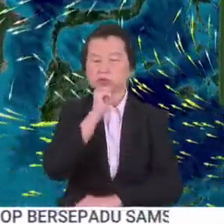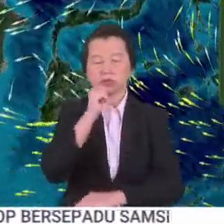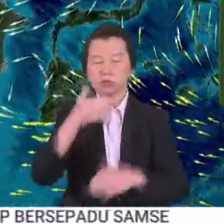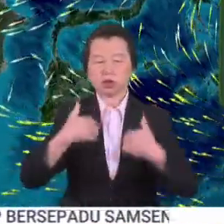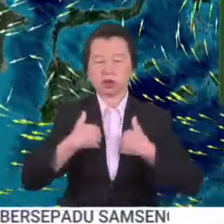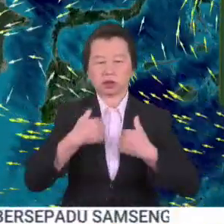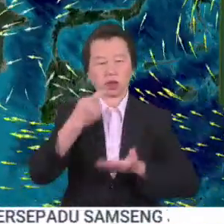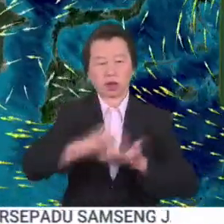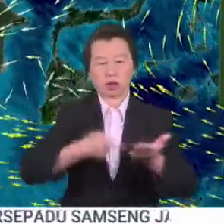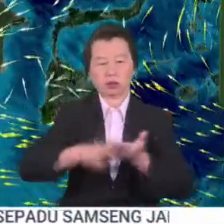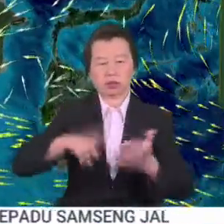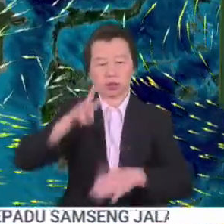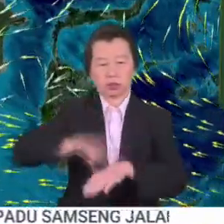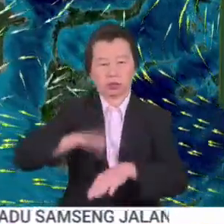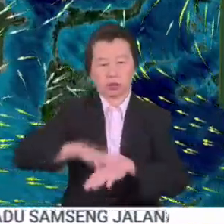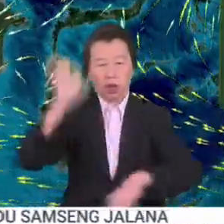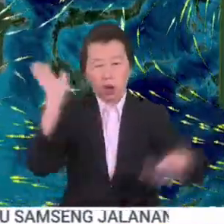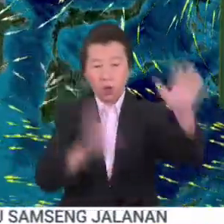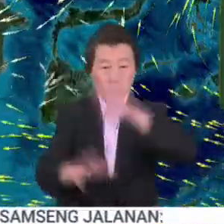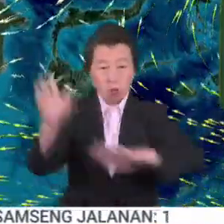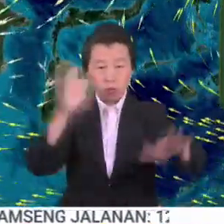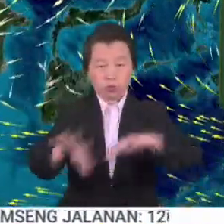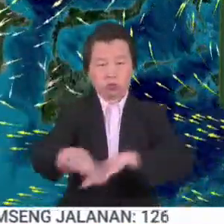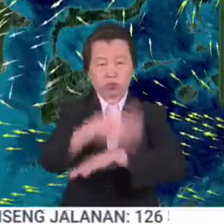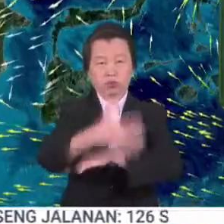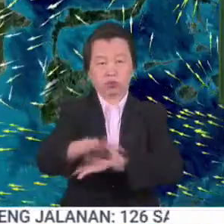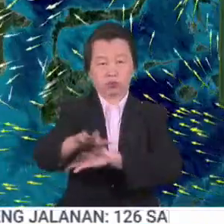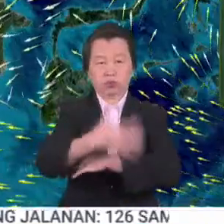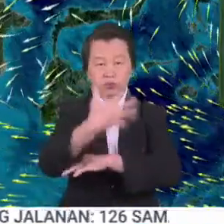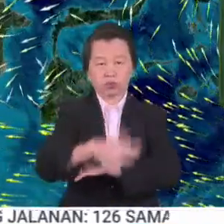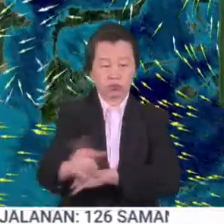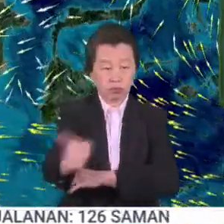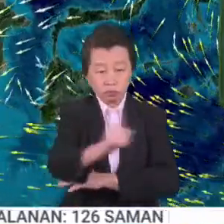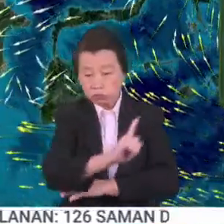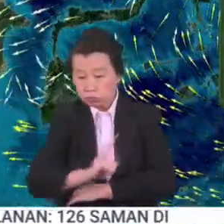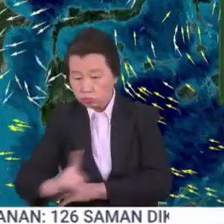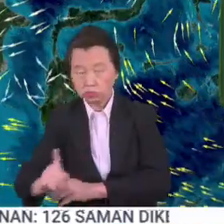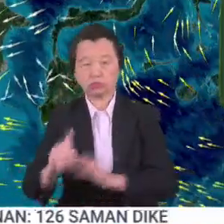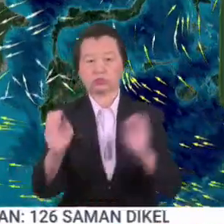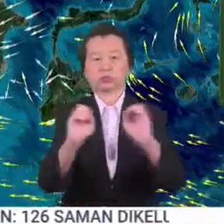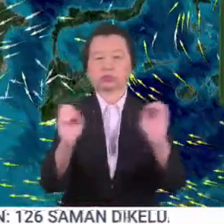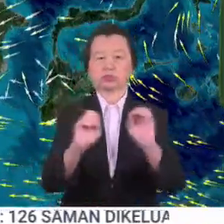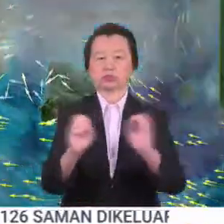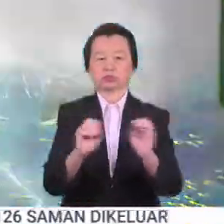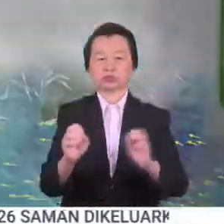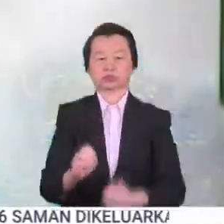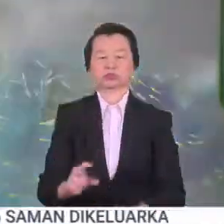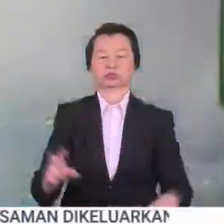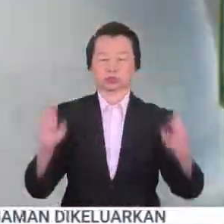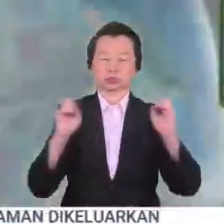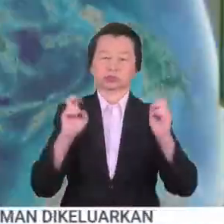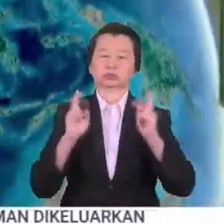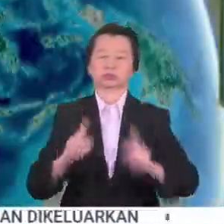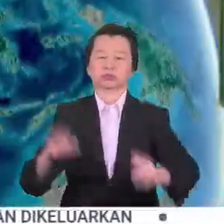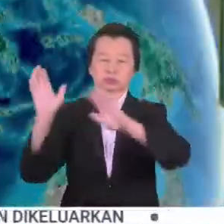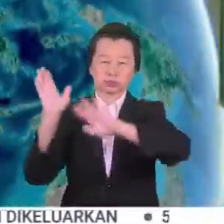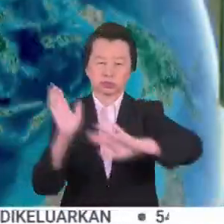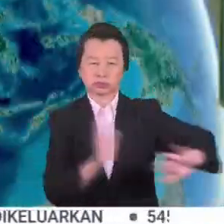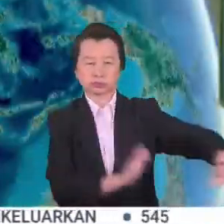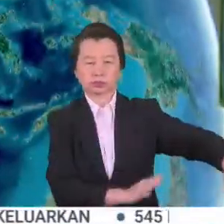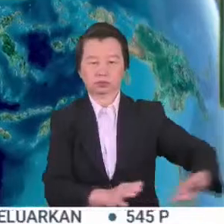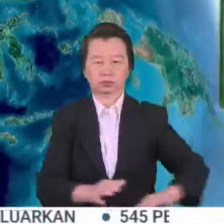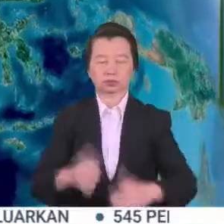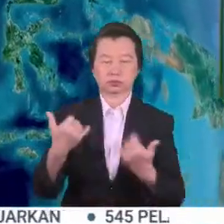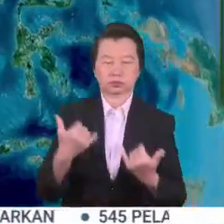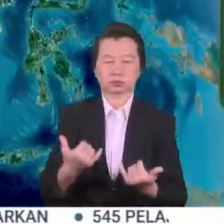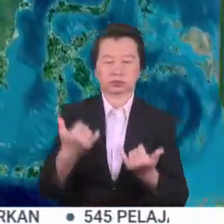mengeluarkan sebarang amaran angin kencang serelok bergelora di mana-mana kawasan perairan di rantauan negara kita baik beralih kepada